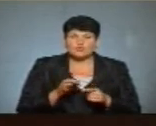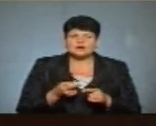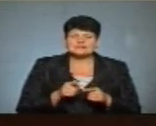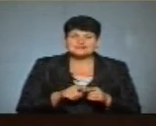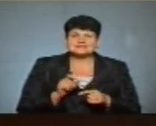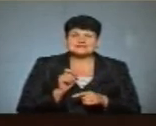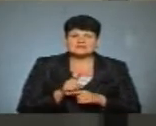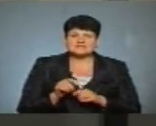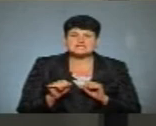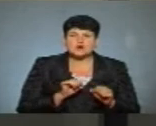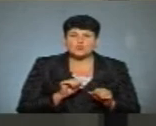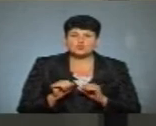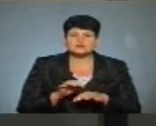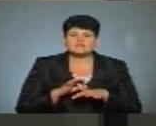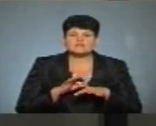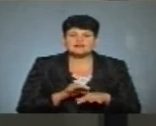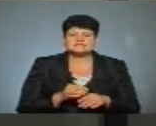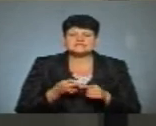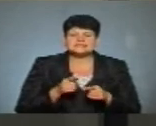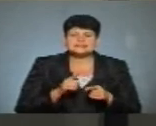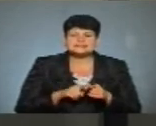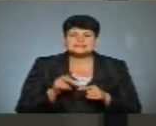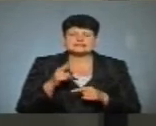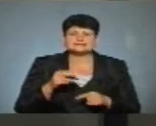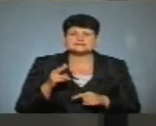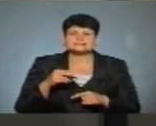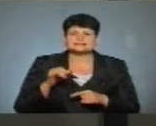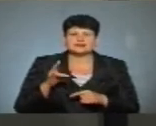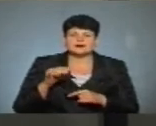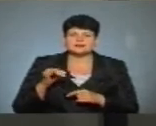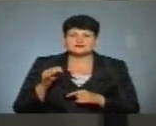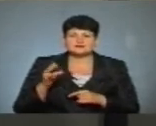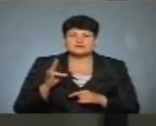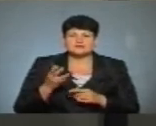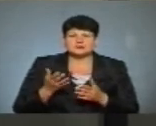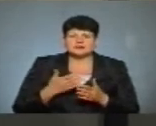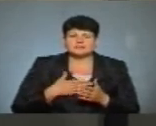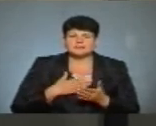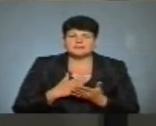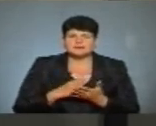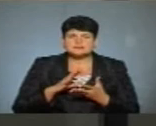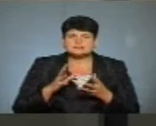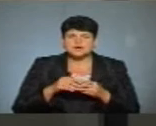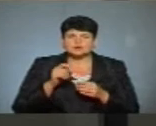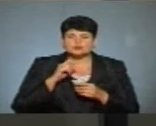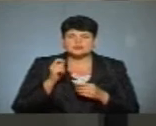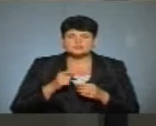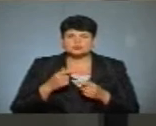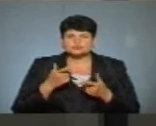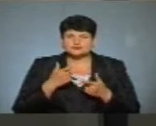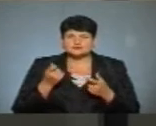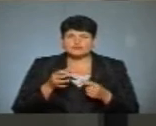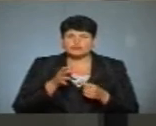завдання уряду ввести ці статистичні дані. Хоча ми маємо загальноукраїнську інформацію про те, що за